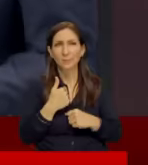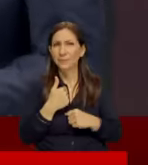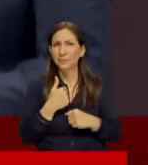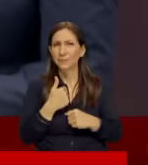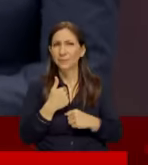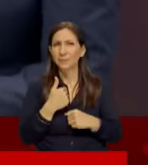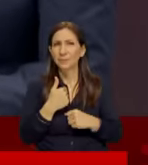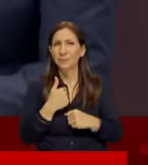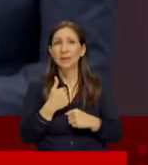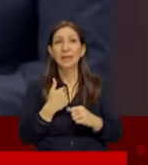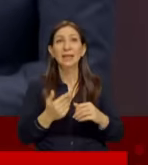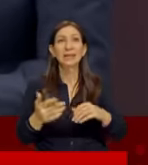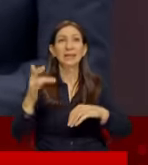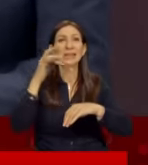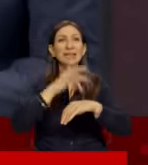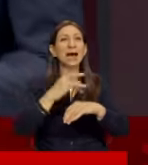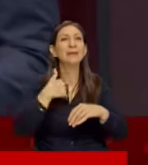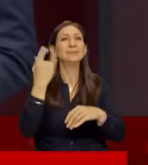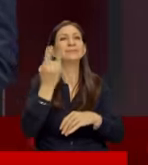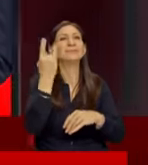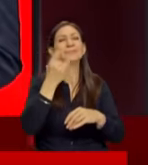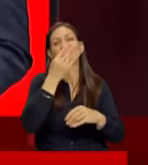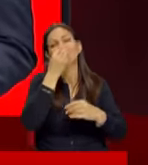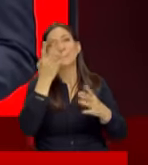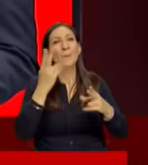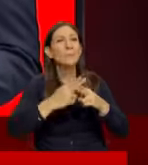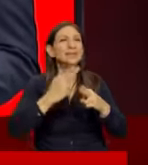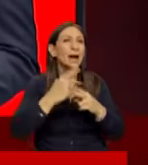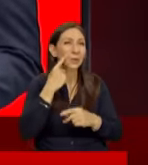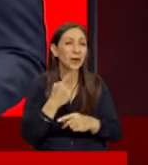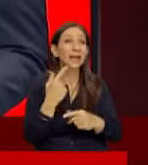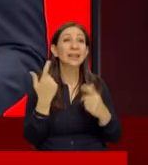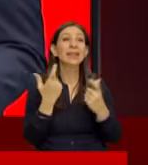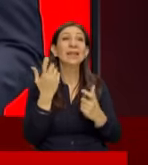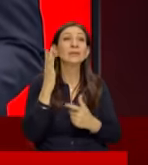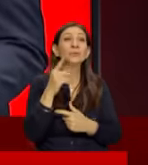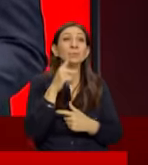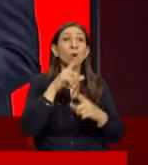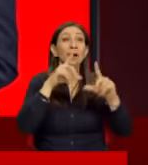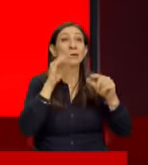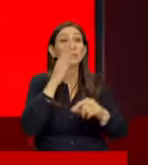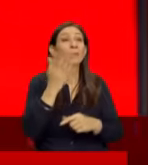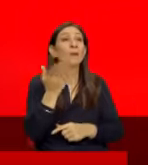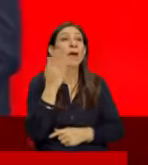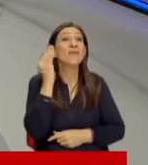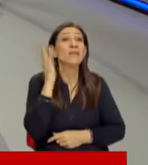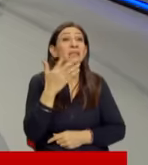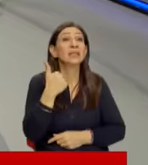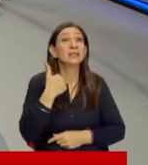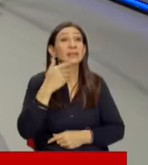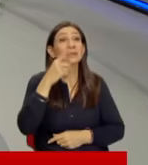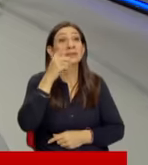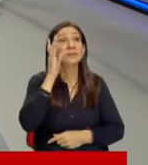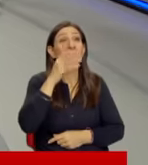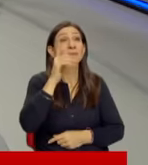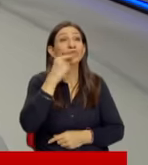şeylerde dağlarda falan biz dolaşıyoruz ya hafta sonları, pazar evet. Günleri. Nereye gidiyorsun bu haritada ya göster. Ya burada mesela en girsinler, çok Çamlıdere. En çok